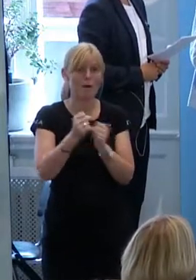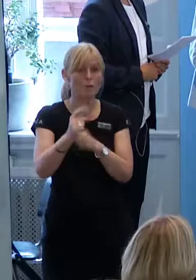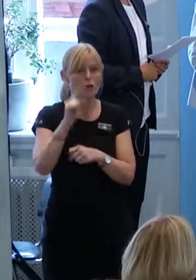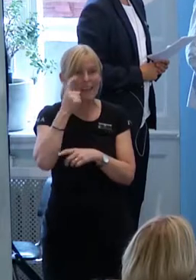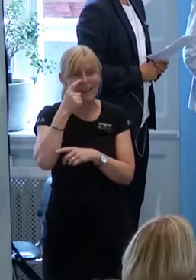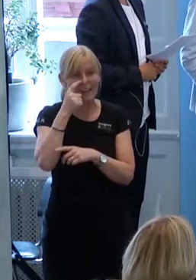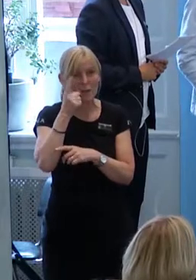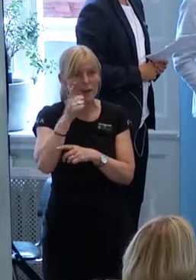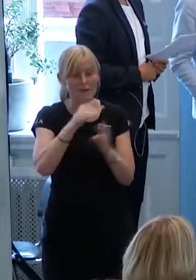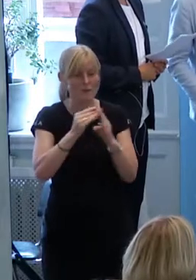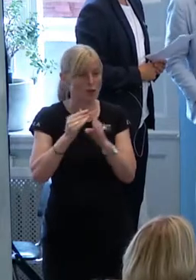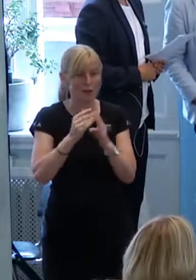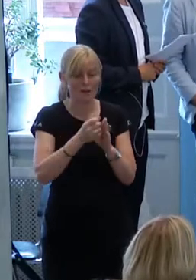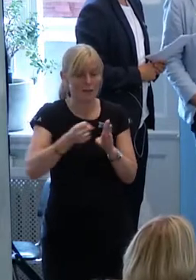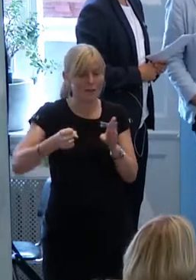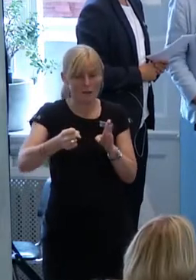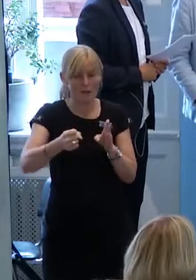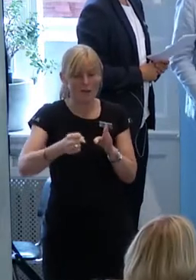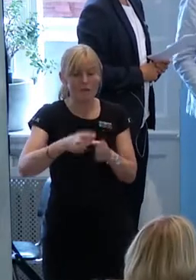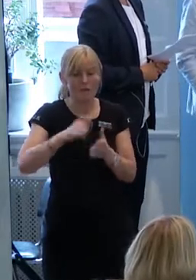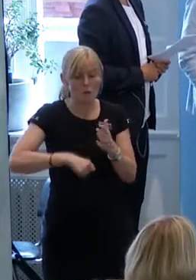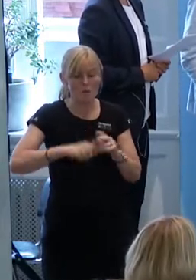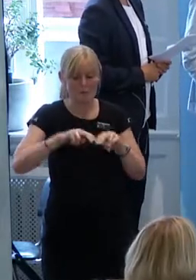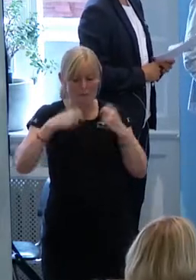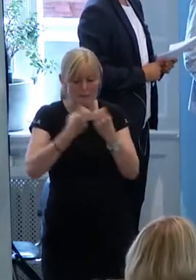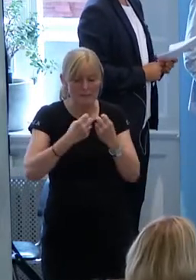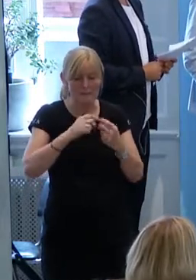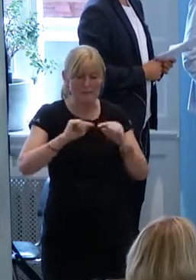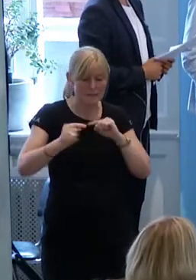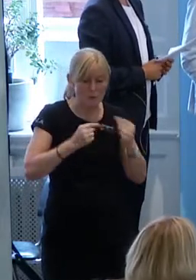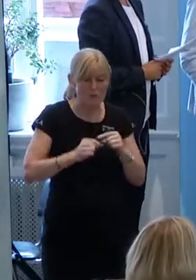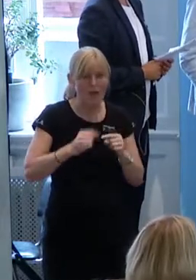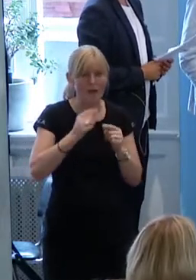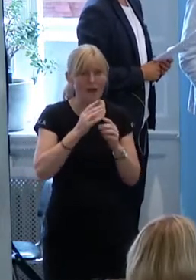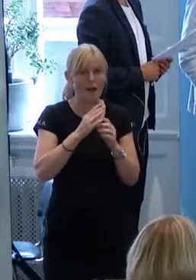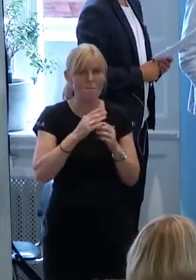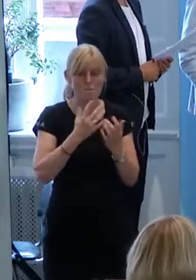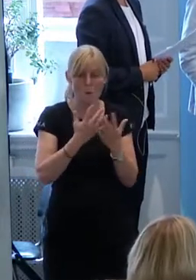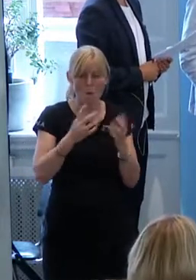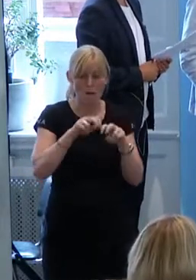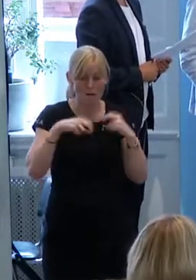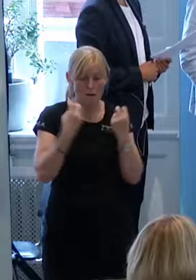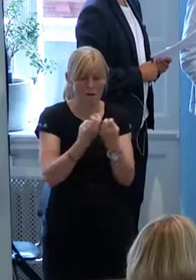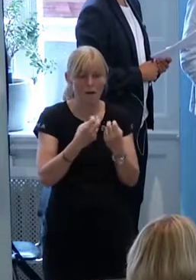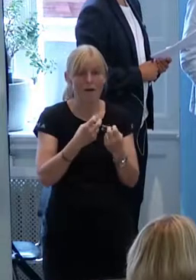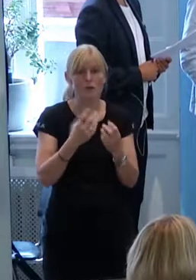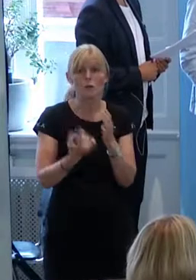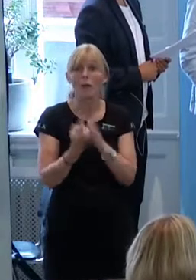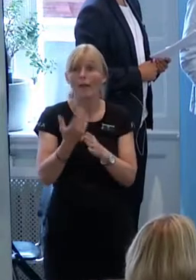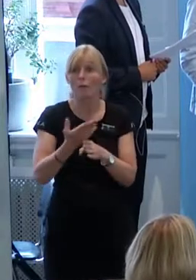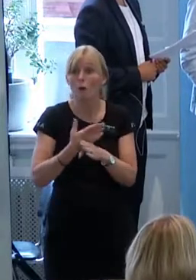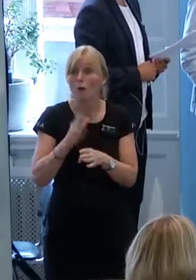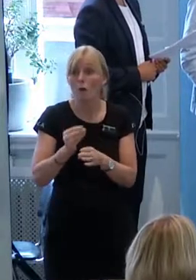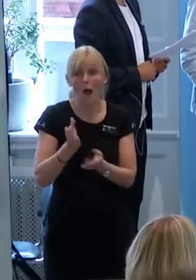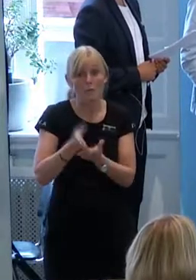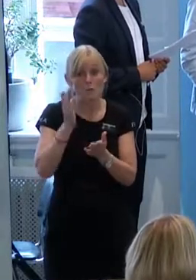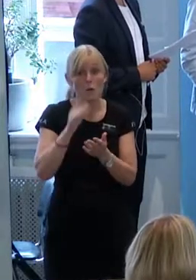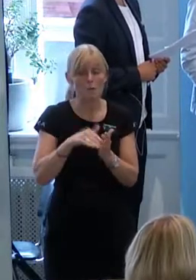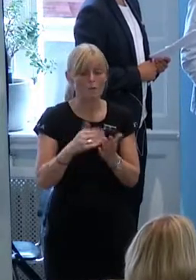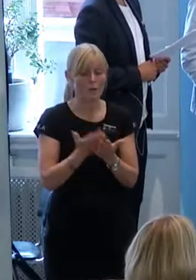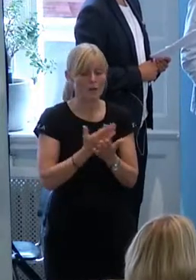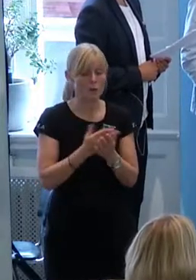där man verkligen jobbar och sitter ner och diskuterar krockar på ett helt annat sätt. Så visst har det hänt redan innan, men från nationellt